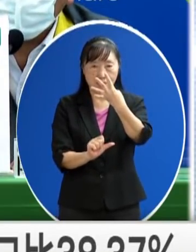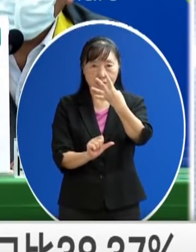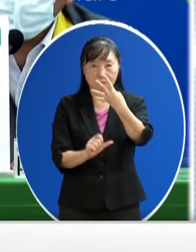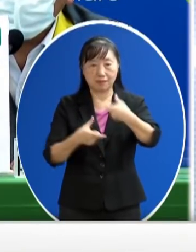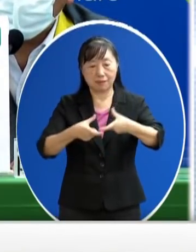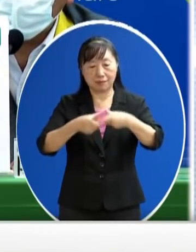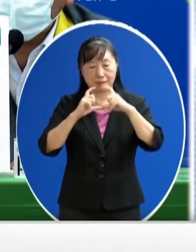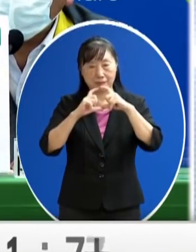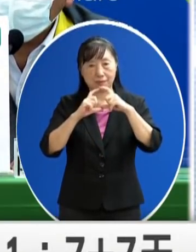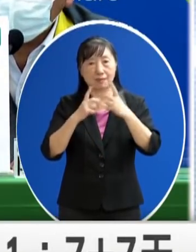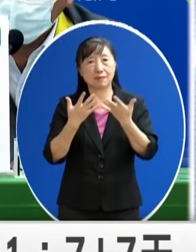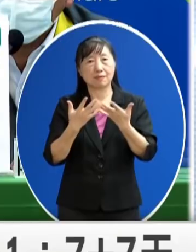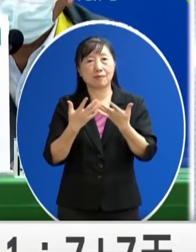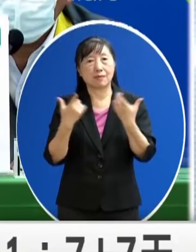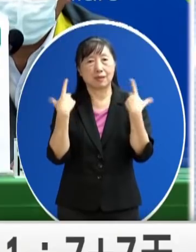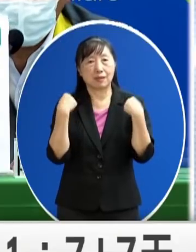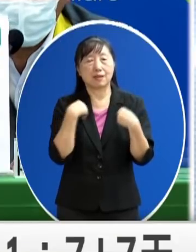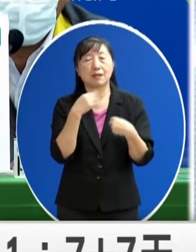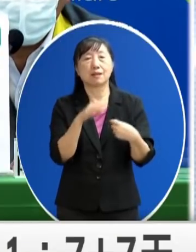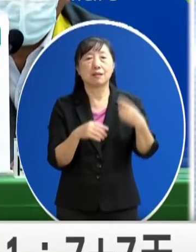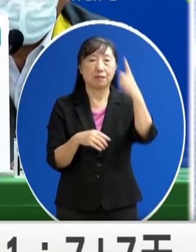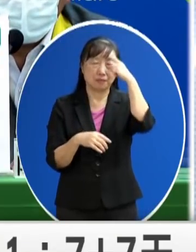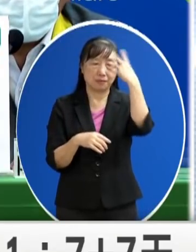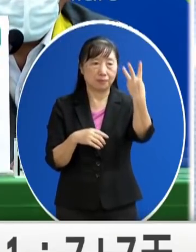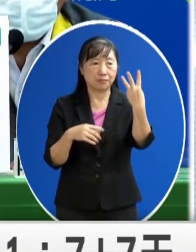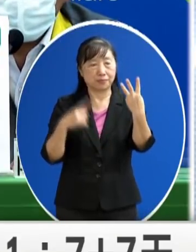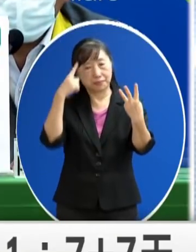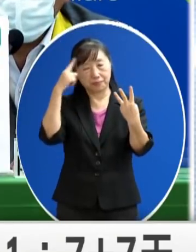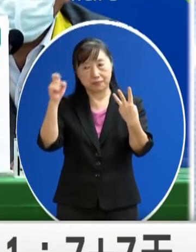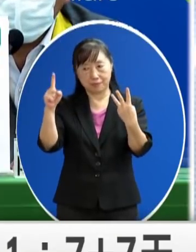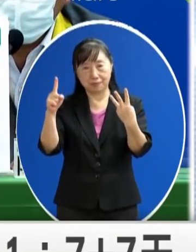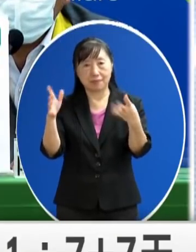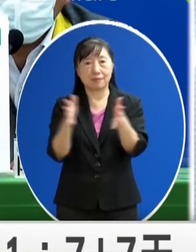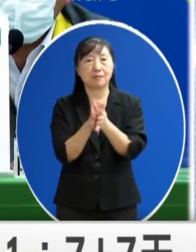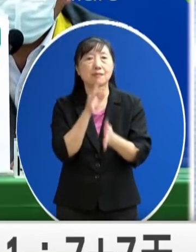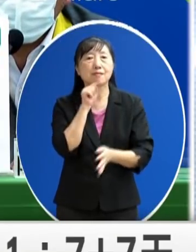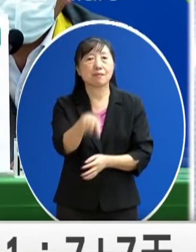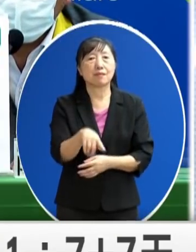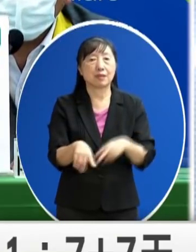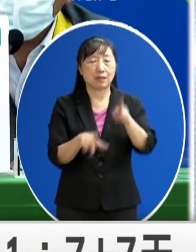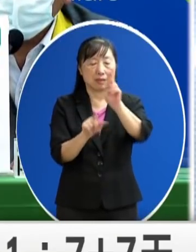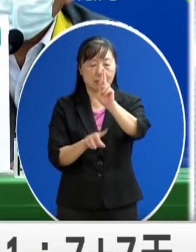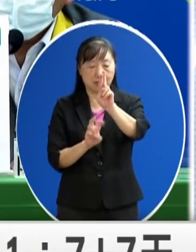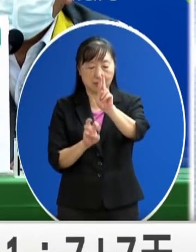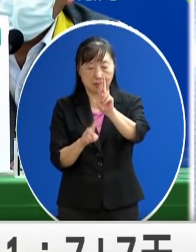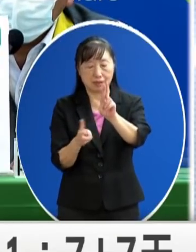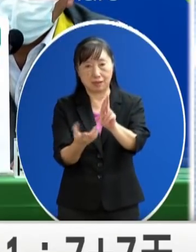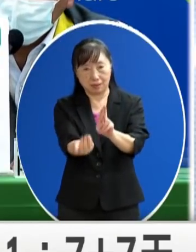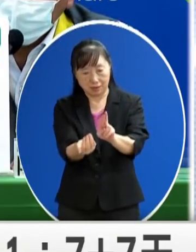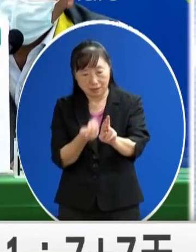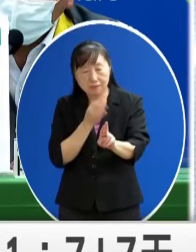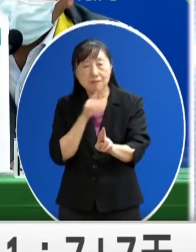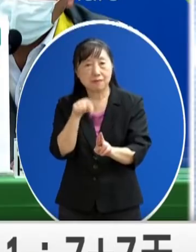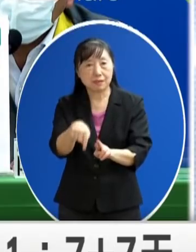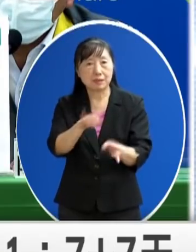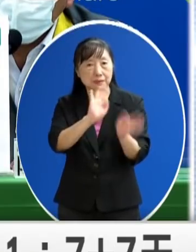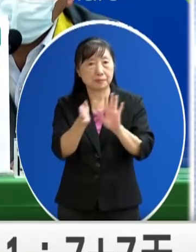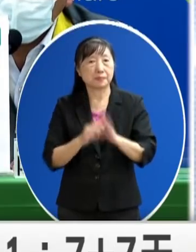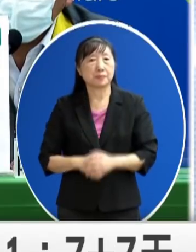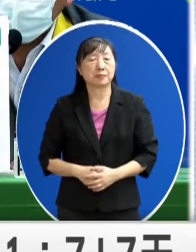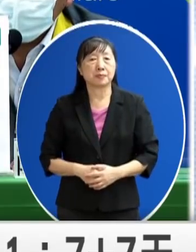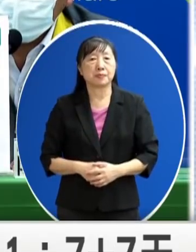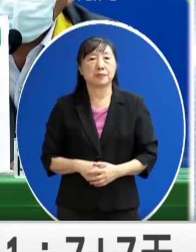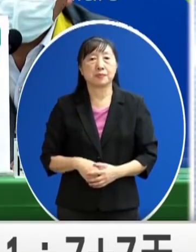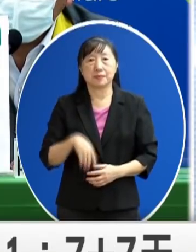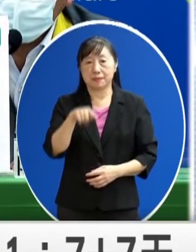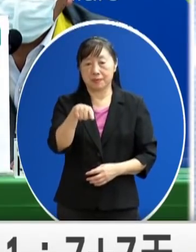就回归原来的3+11，这是12月31日以前的。但那时候我们觉得三加